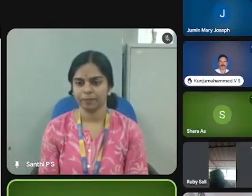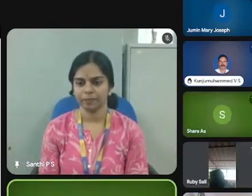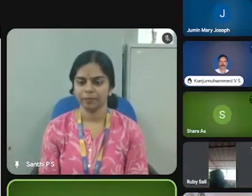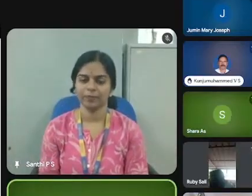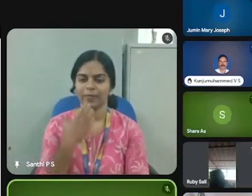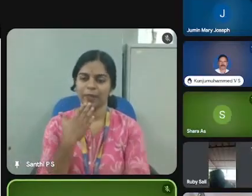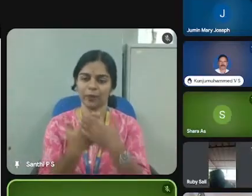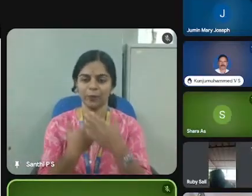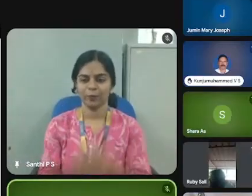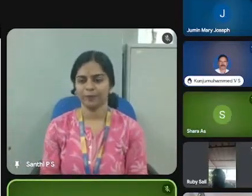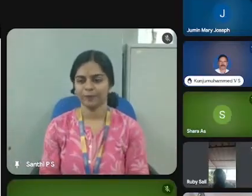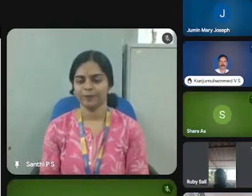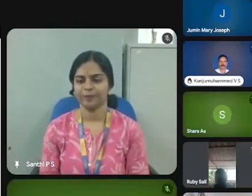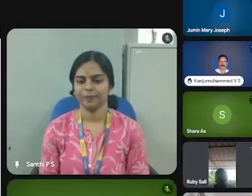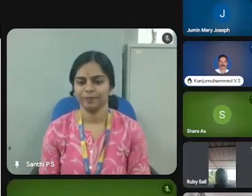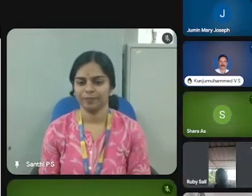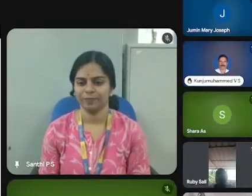താങ്ക് യു.